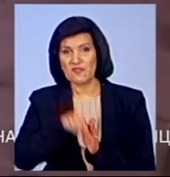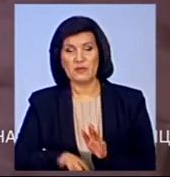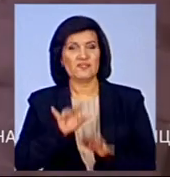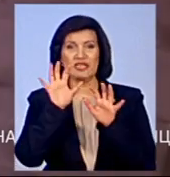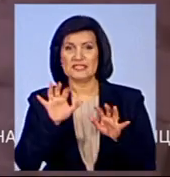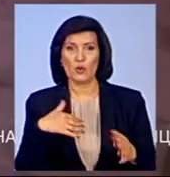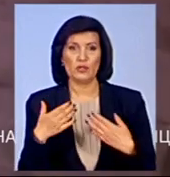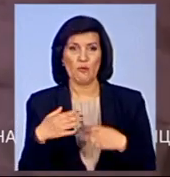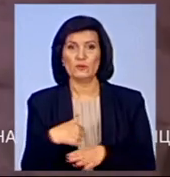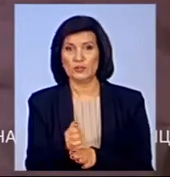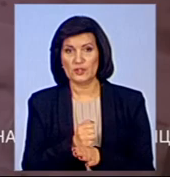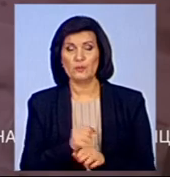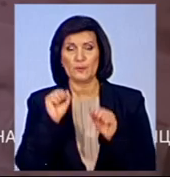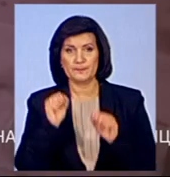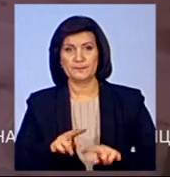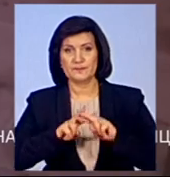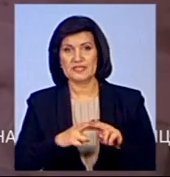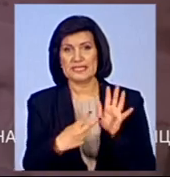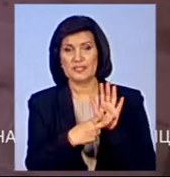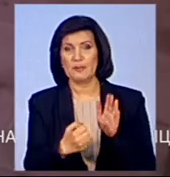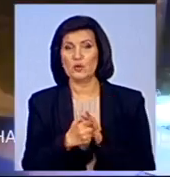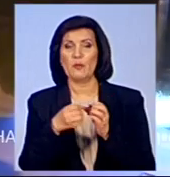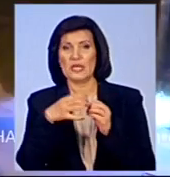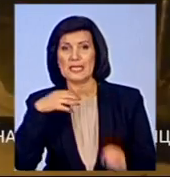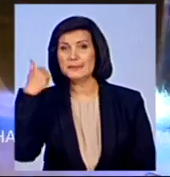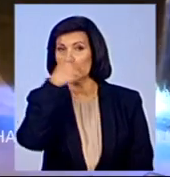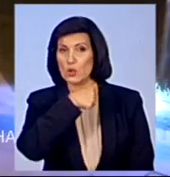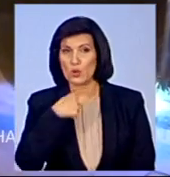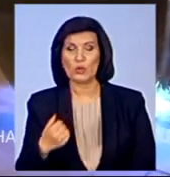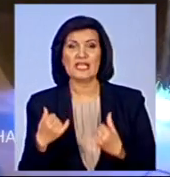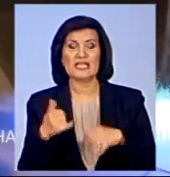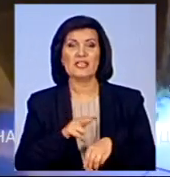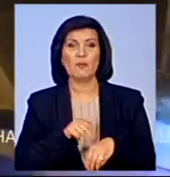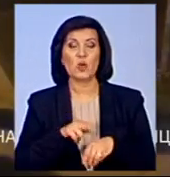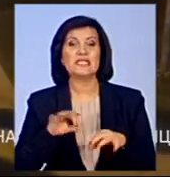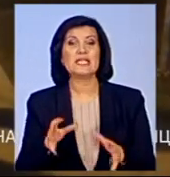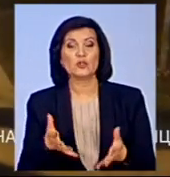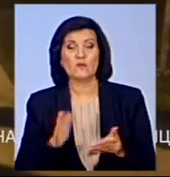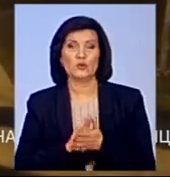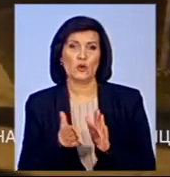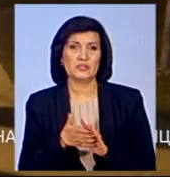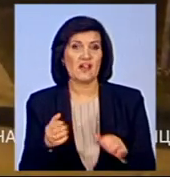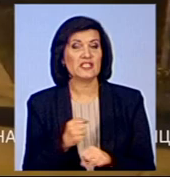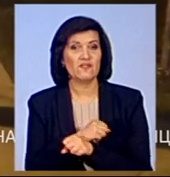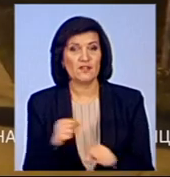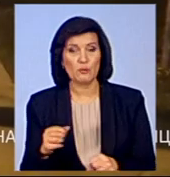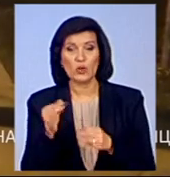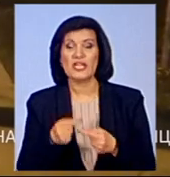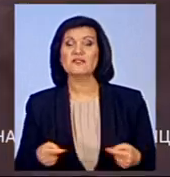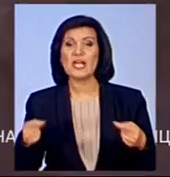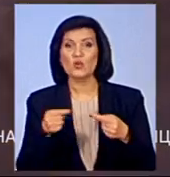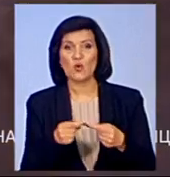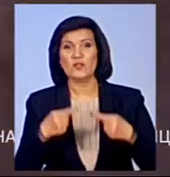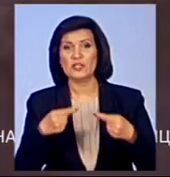зброєю. Чоловікові загрожує від 7 до 15 років в'язниці. Нині у поліції з'ясовують обставини вибуху та